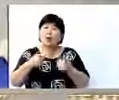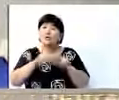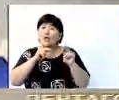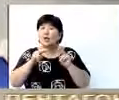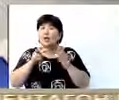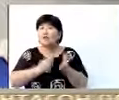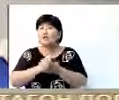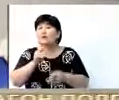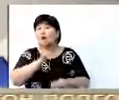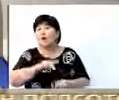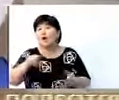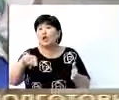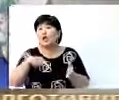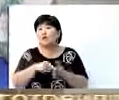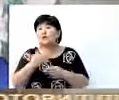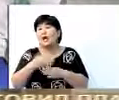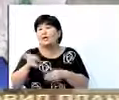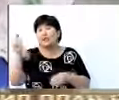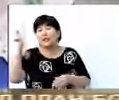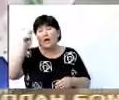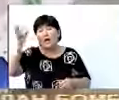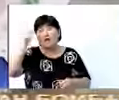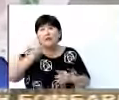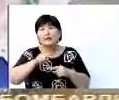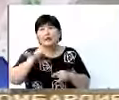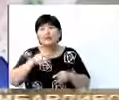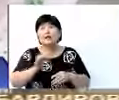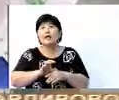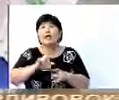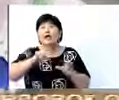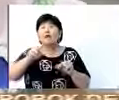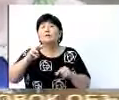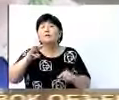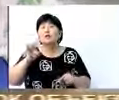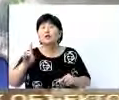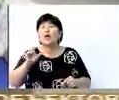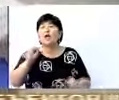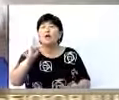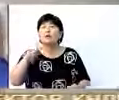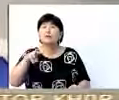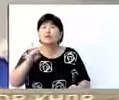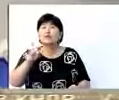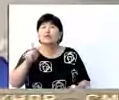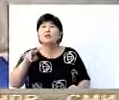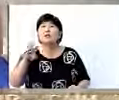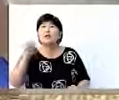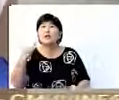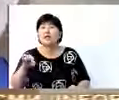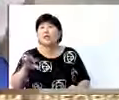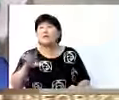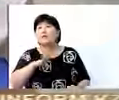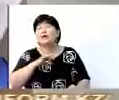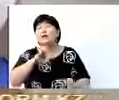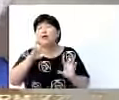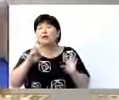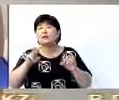контроля в сфере труда, городского отдела образования. На этот раз они отправились в микрорайоны Ак-Мечеть и Мирей. Были